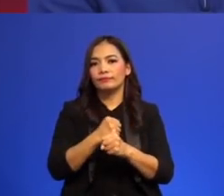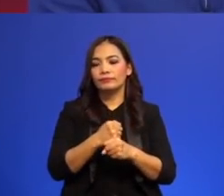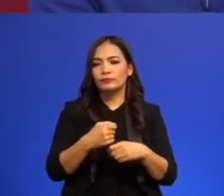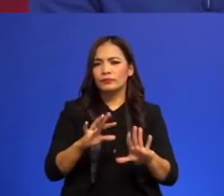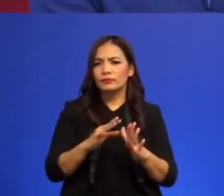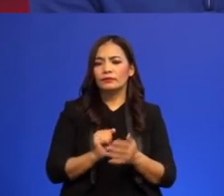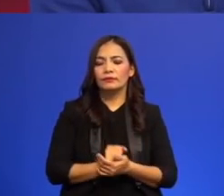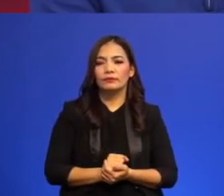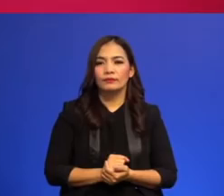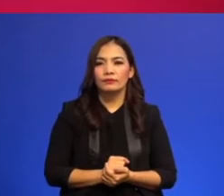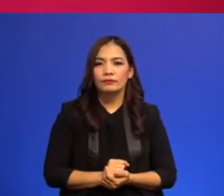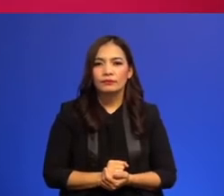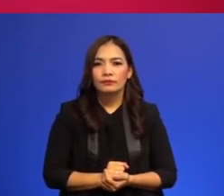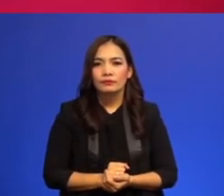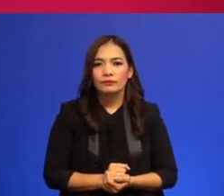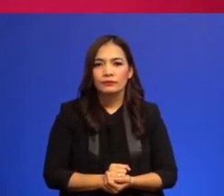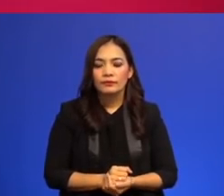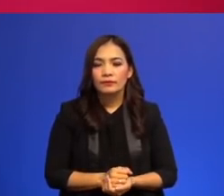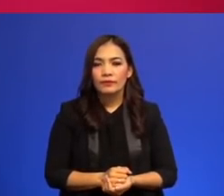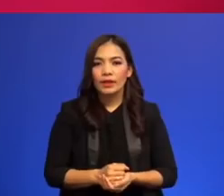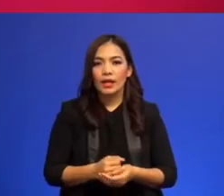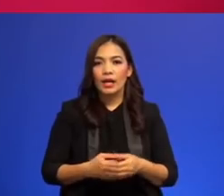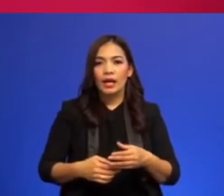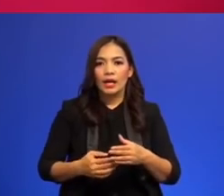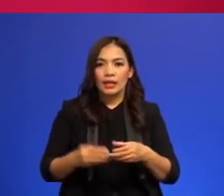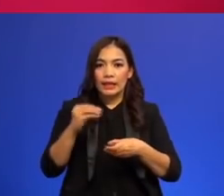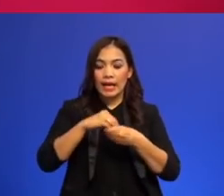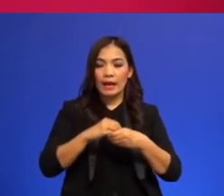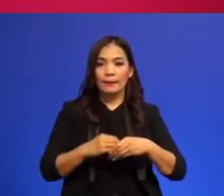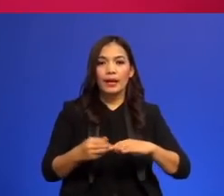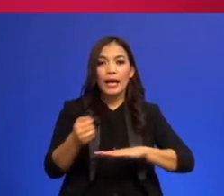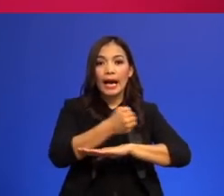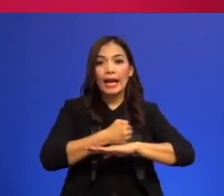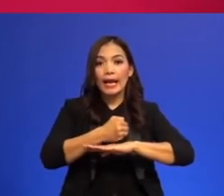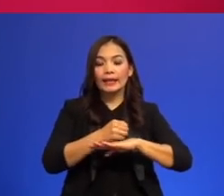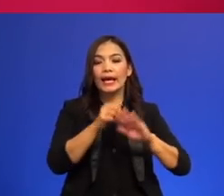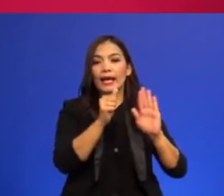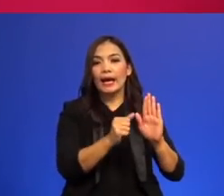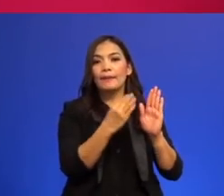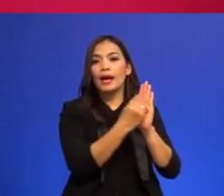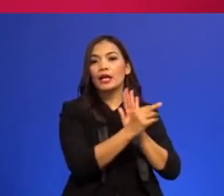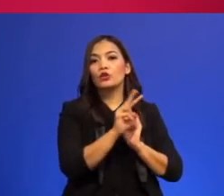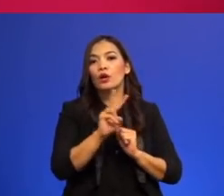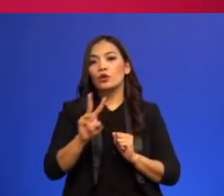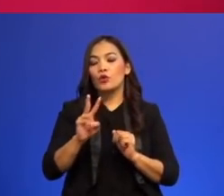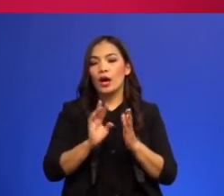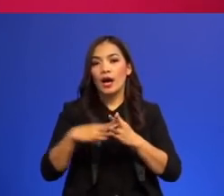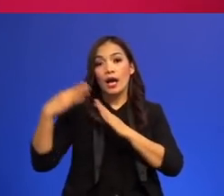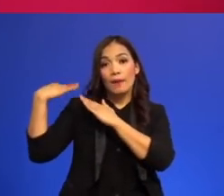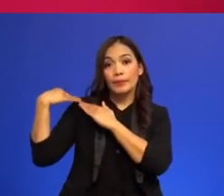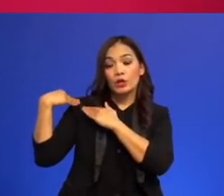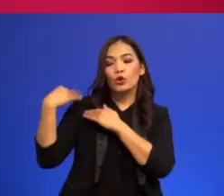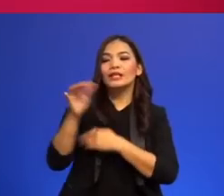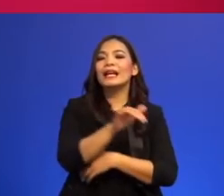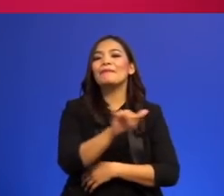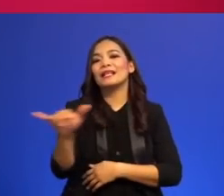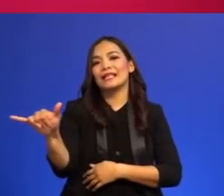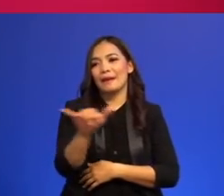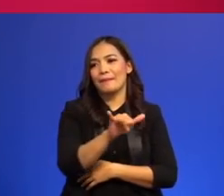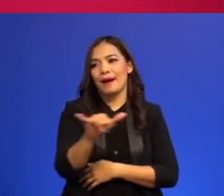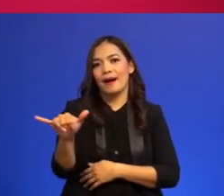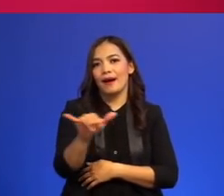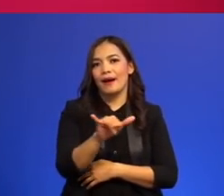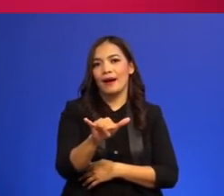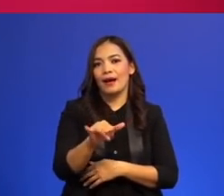Apapun deh ya. Galatia 6 ayat yang kedua mengatakan, pikulah, ya, saling memikul beban.